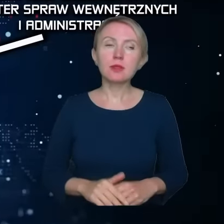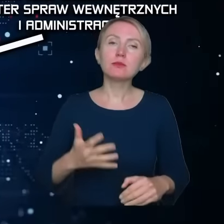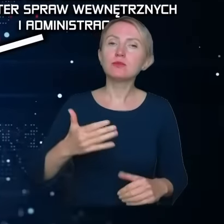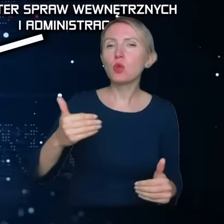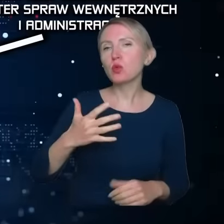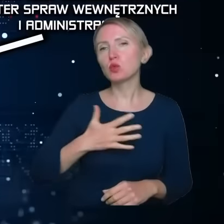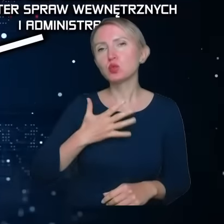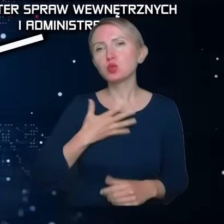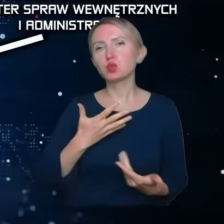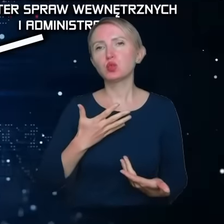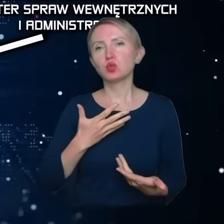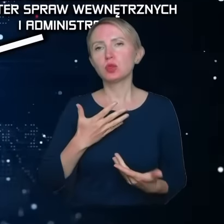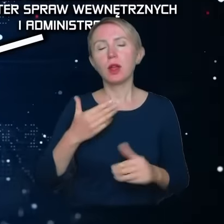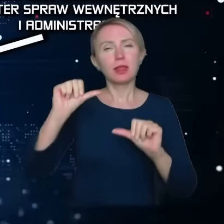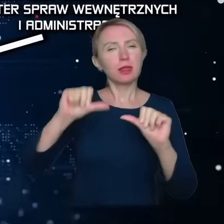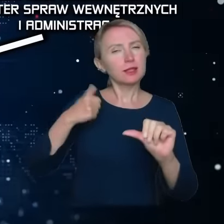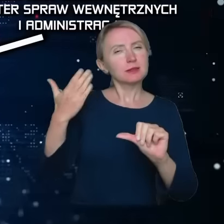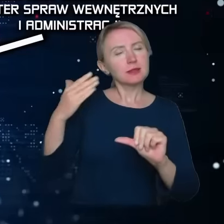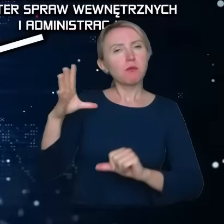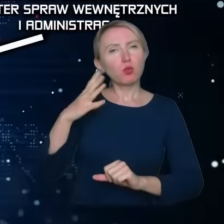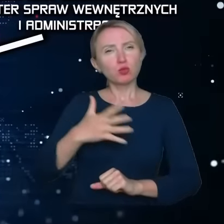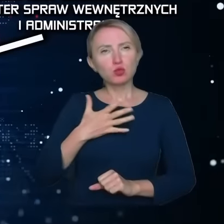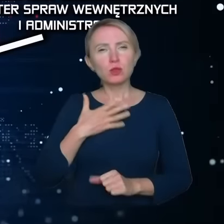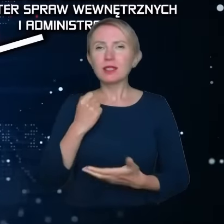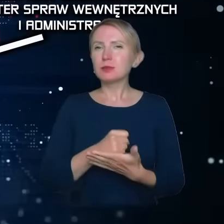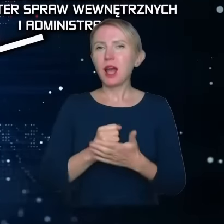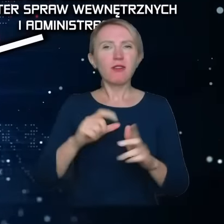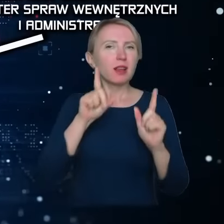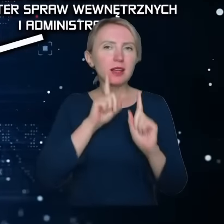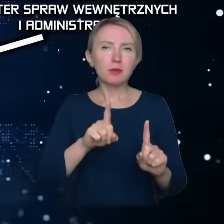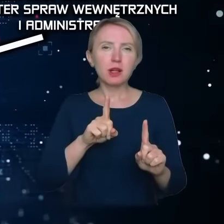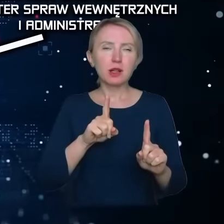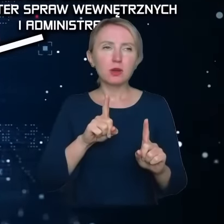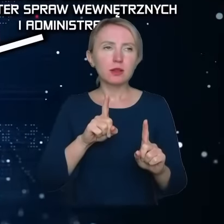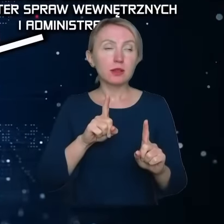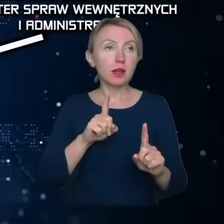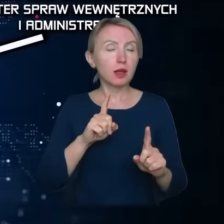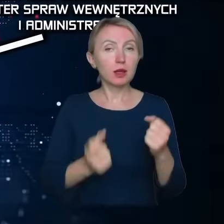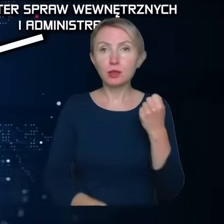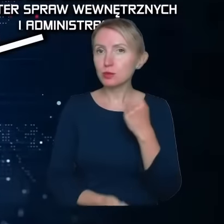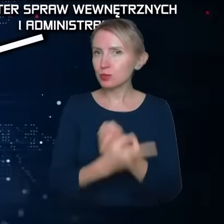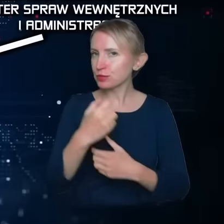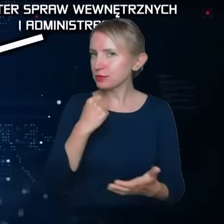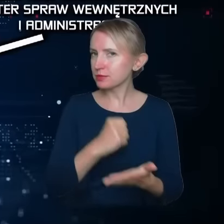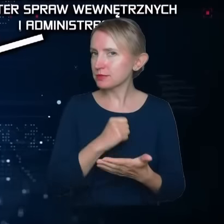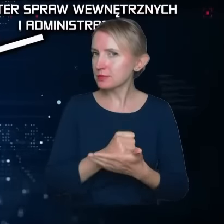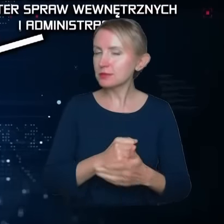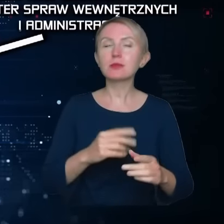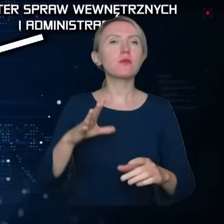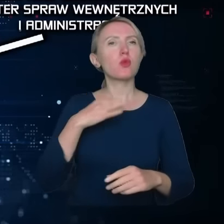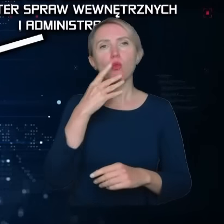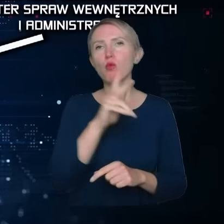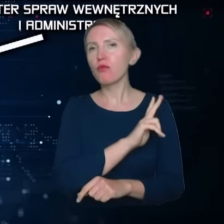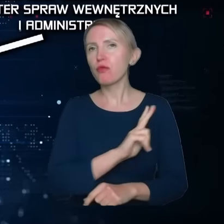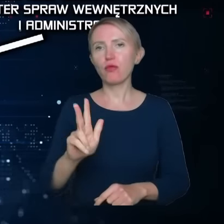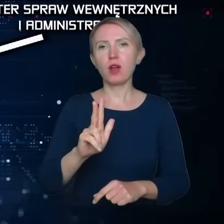takie wrażenie było w ubiegłym tygodniu, że o tej sprawie tak naprawdę, o tej bulwersującej sprawie mówiła praktycznie